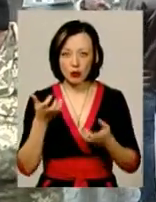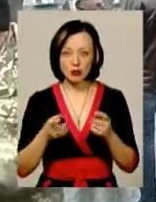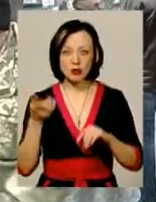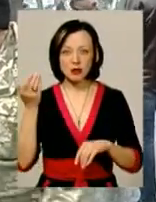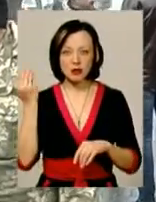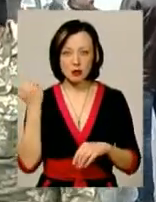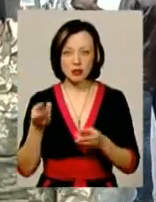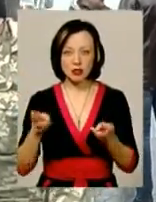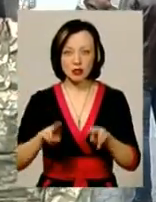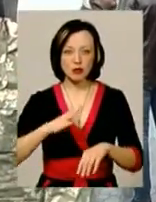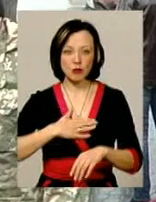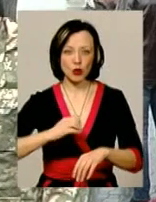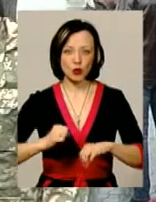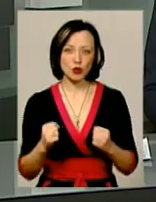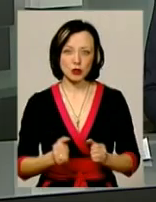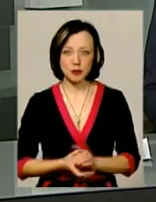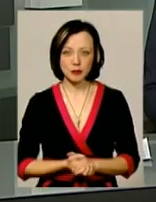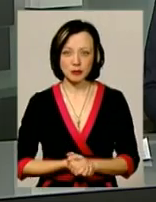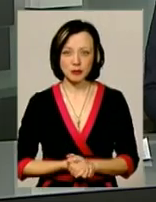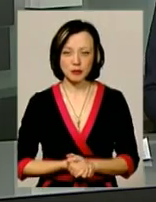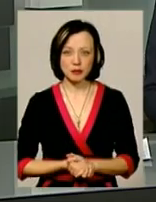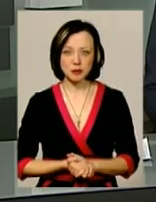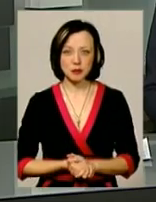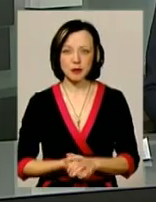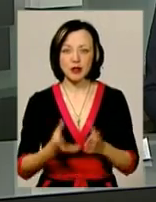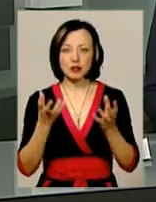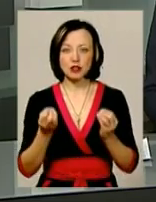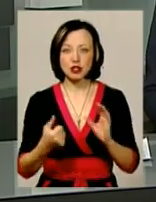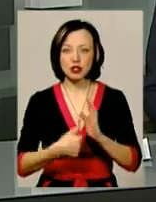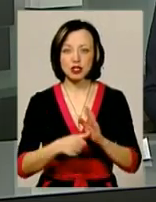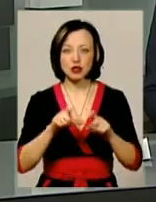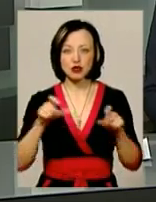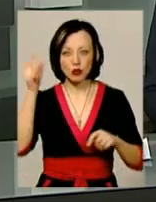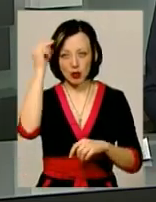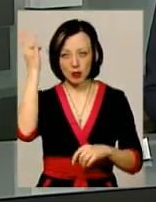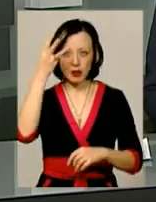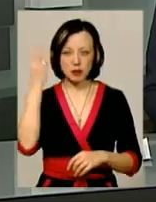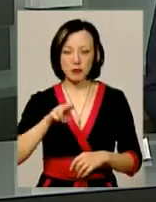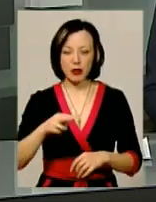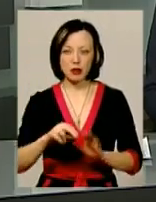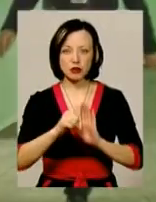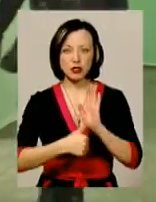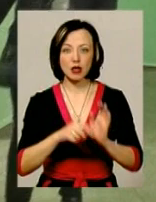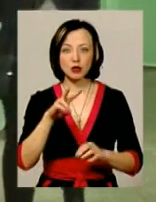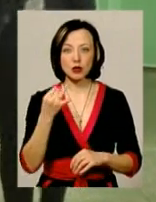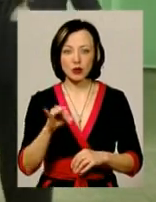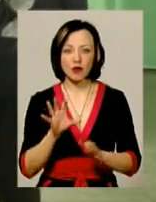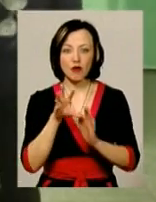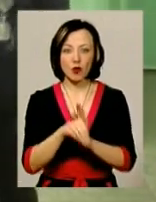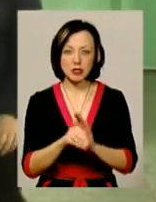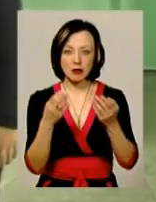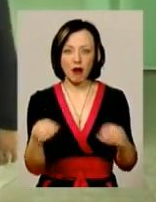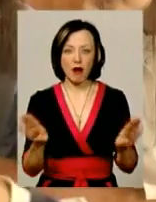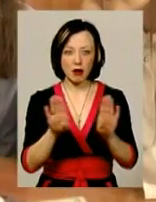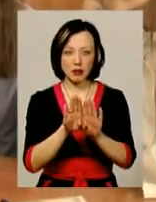там залишились мої друзі. Ще у 6 школах обласного центру від п'ятниці 16 лютого вводиться